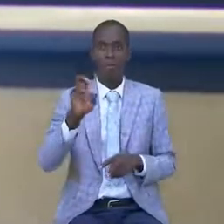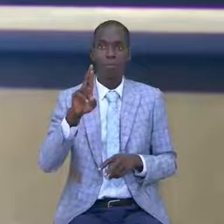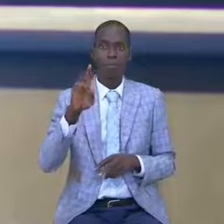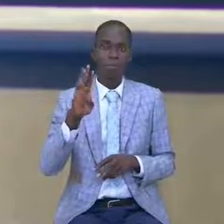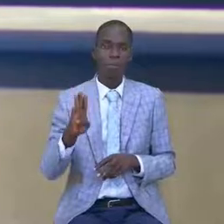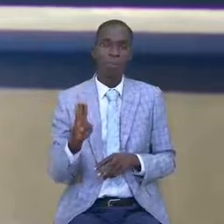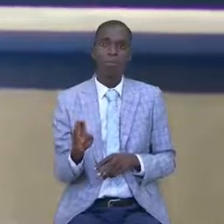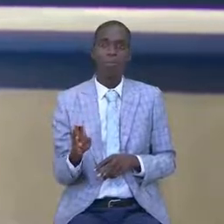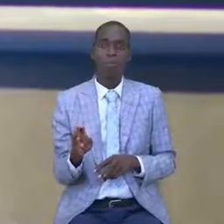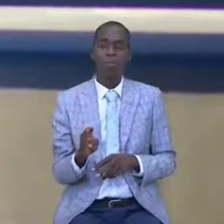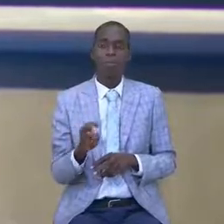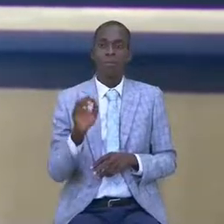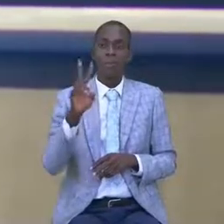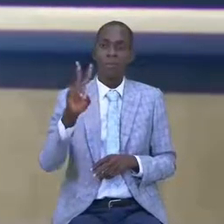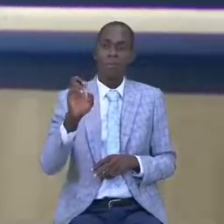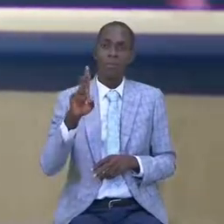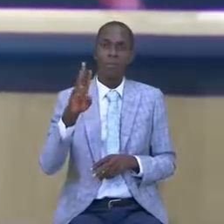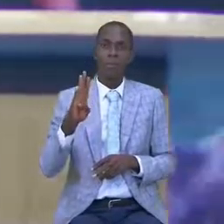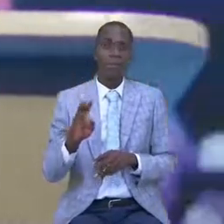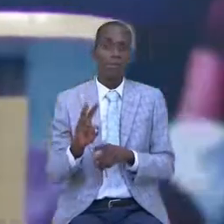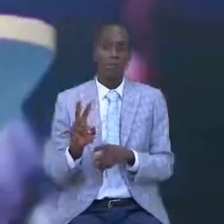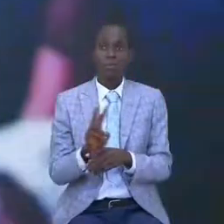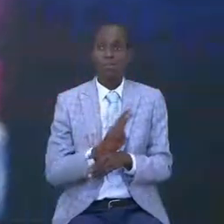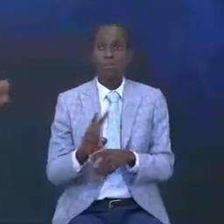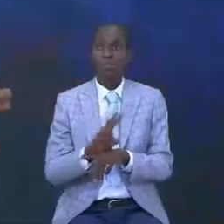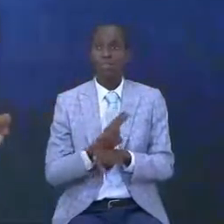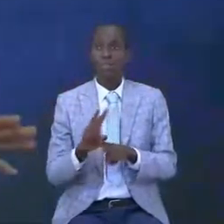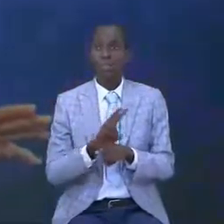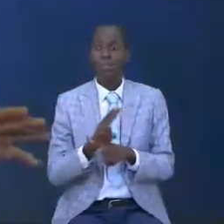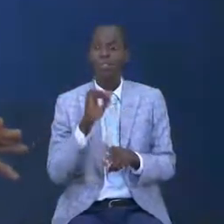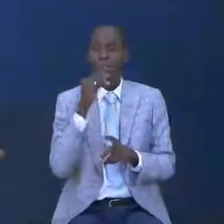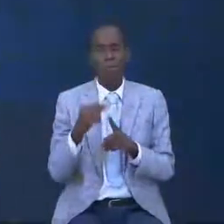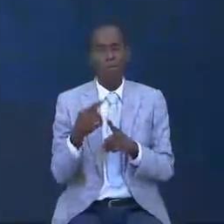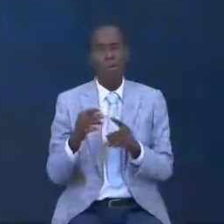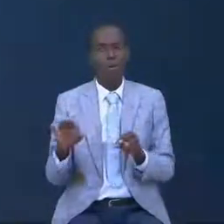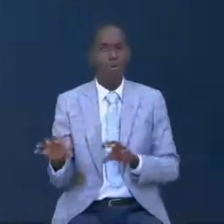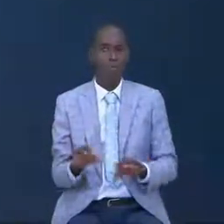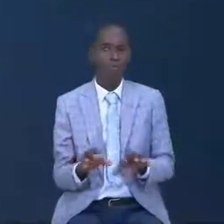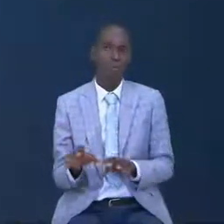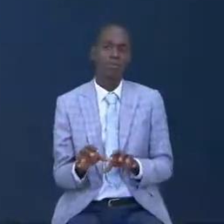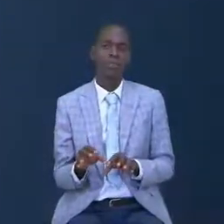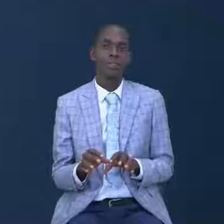là, sauver est un verbe. Oui, le verbe est un mot d'action.